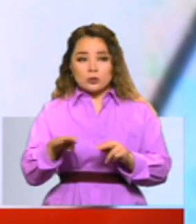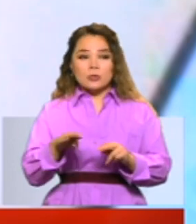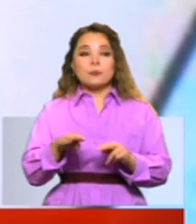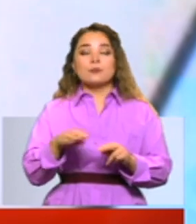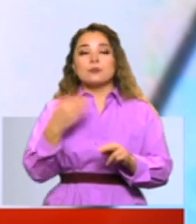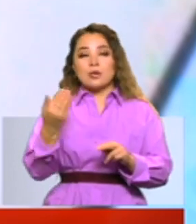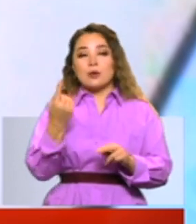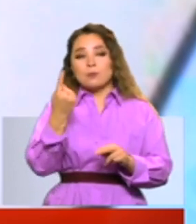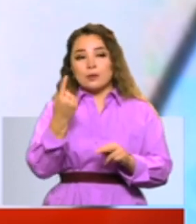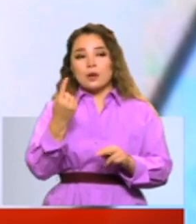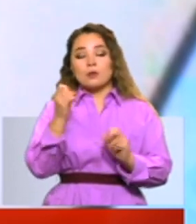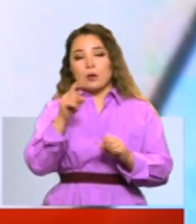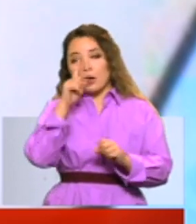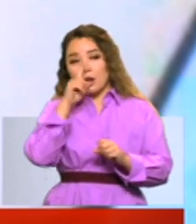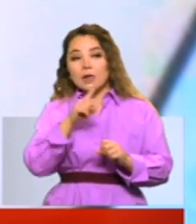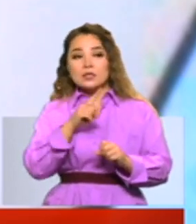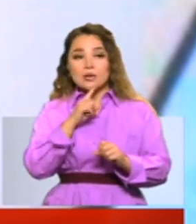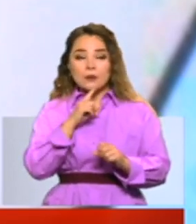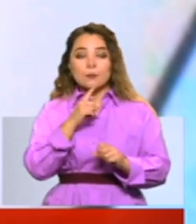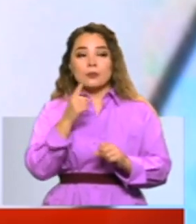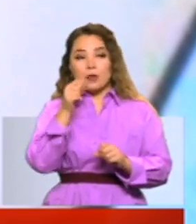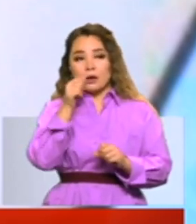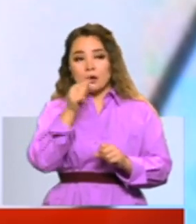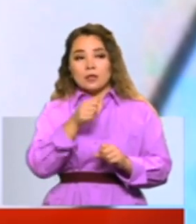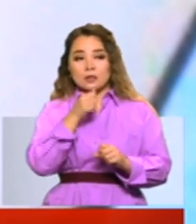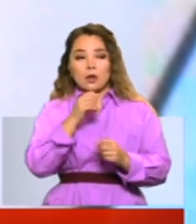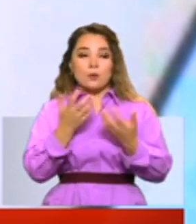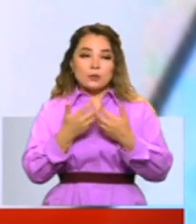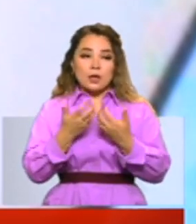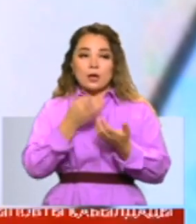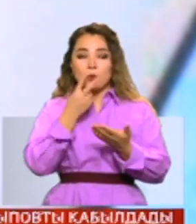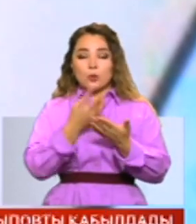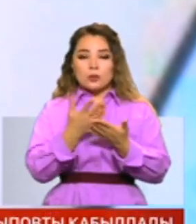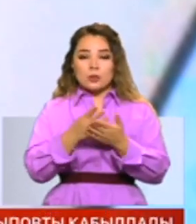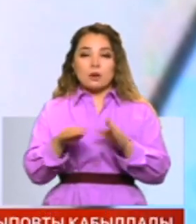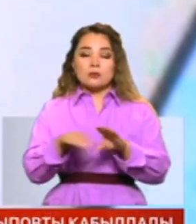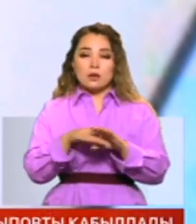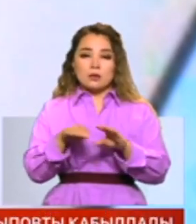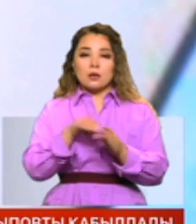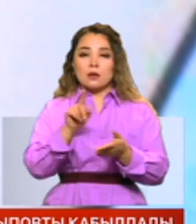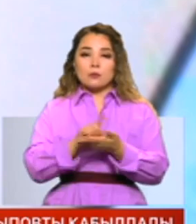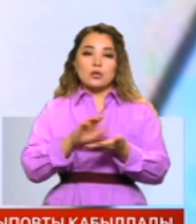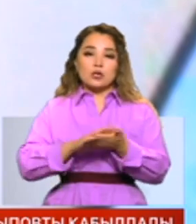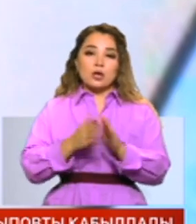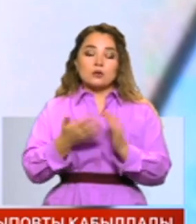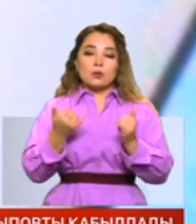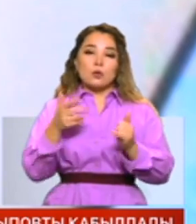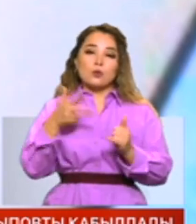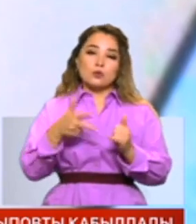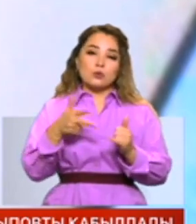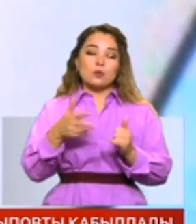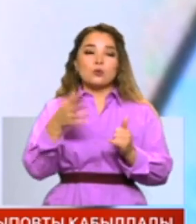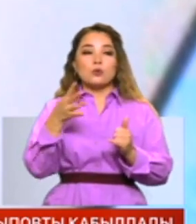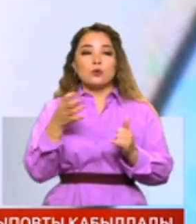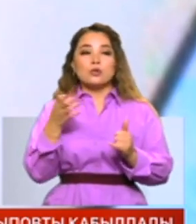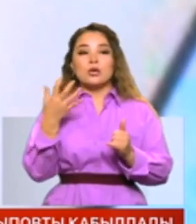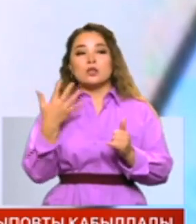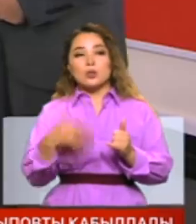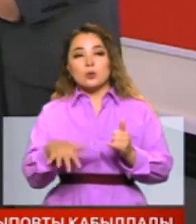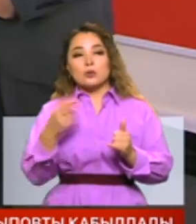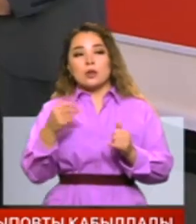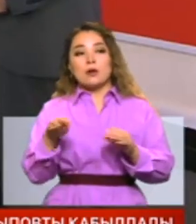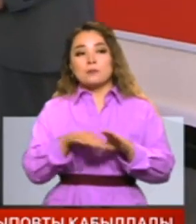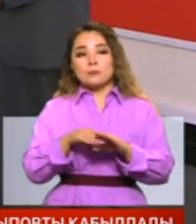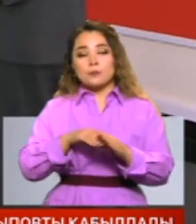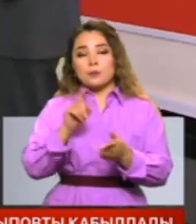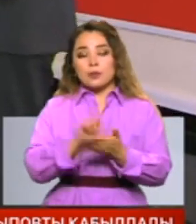бір кемінде бір айына айлық есептік көрсеткішті салып тұрған жағдайда қазіргі таңда 3450 теңге.